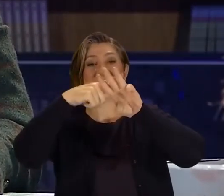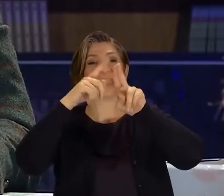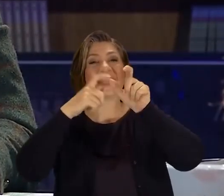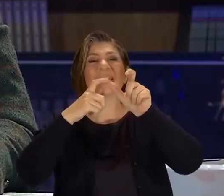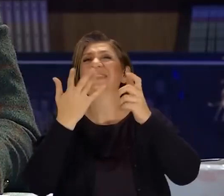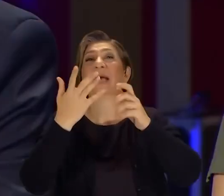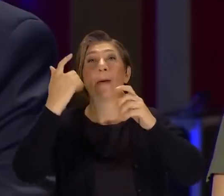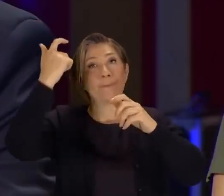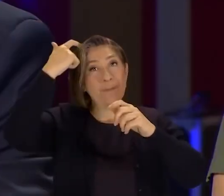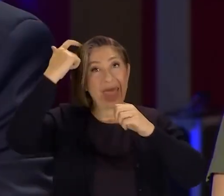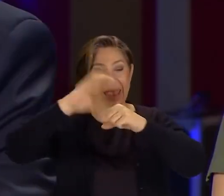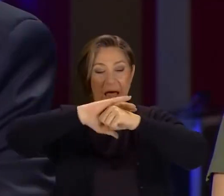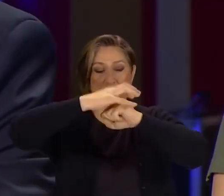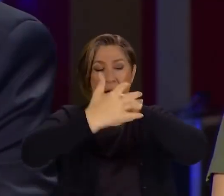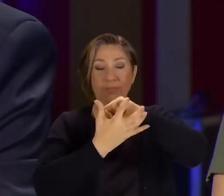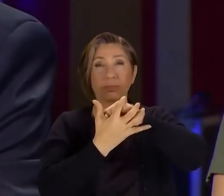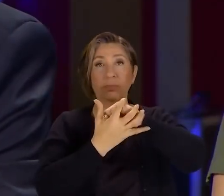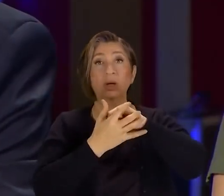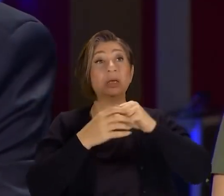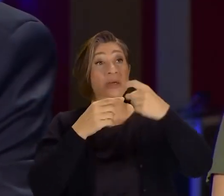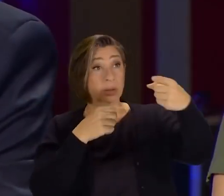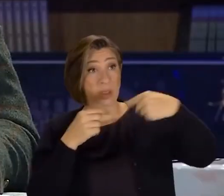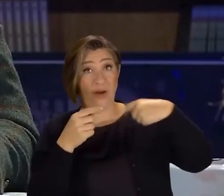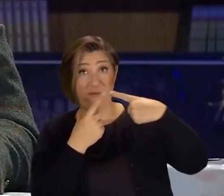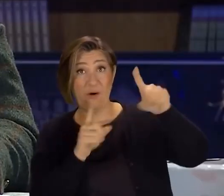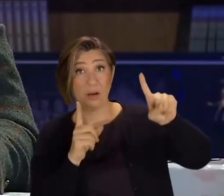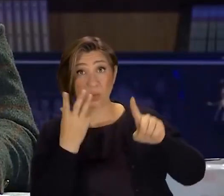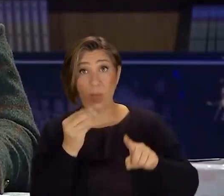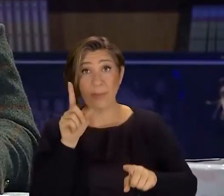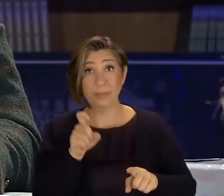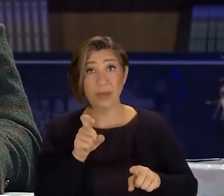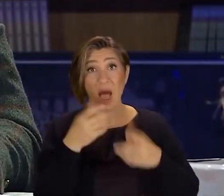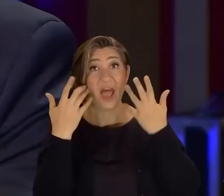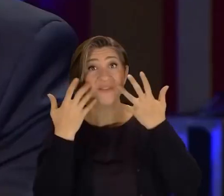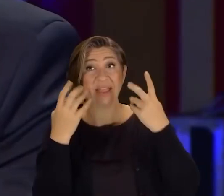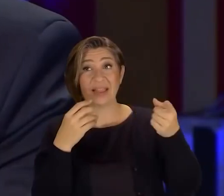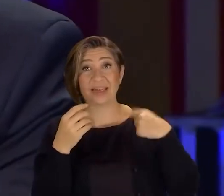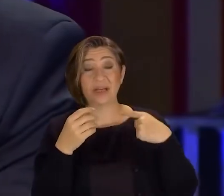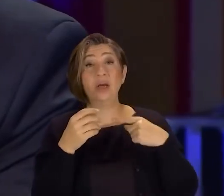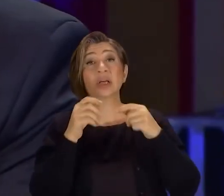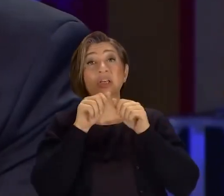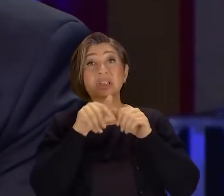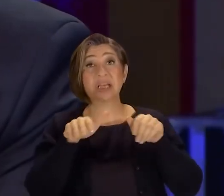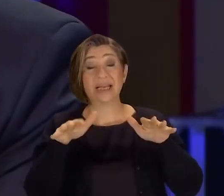Şimdi beyin tutamadım. kabuğu, yani beynin Peki diğer canlılarla farkımız bu olabilir mi?